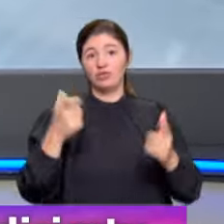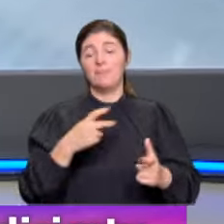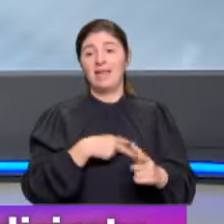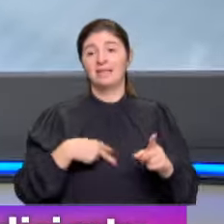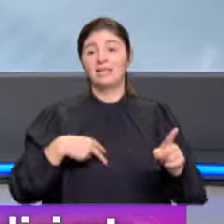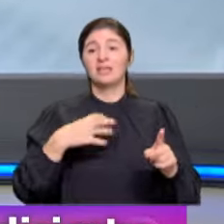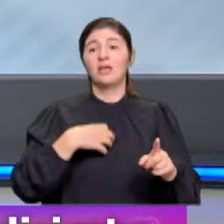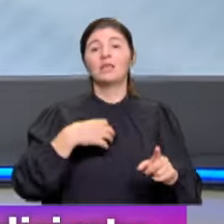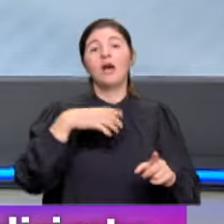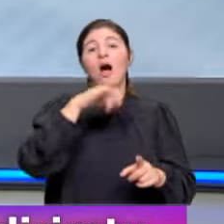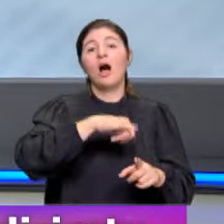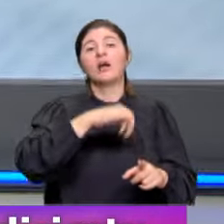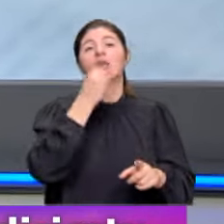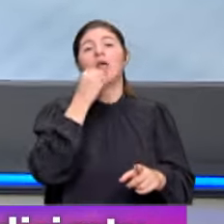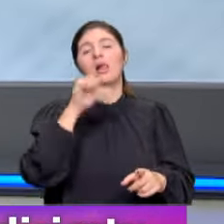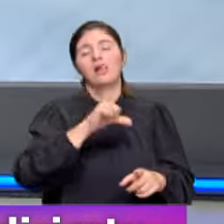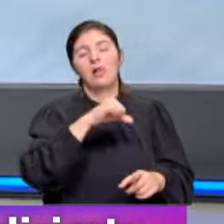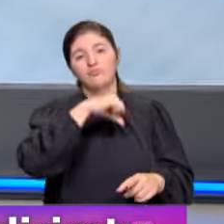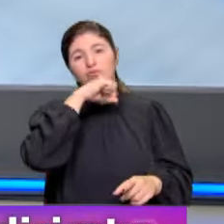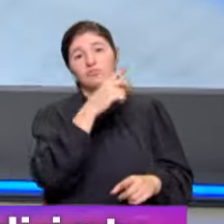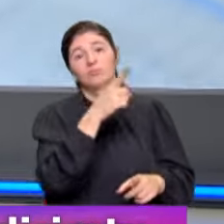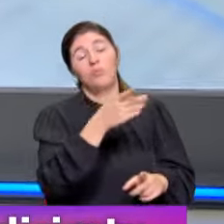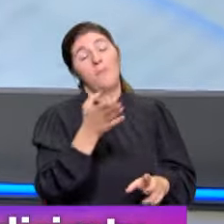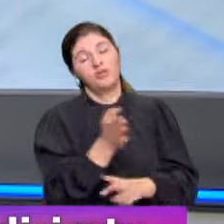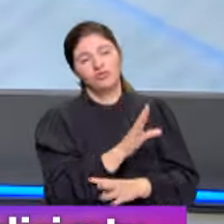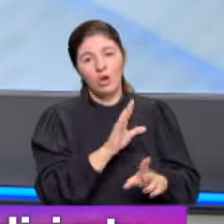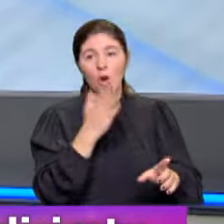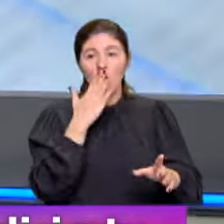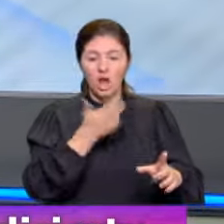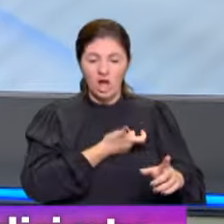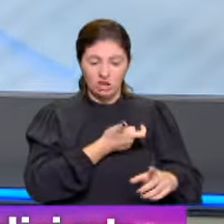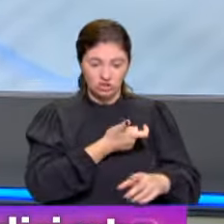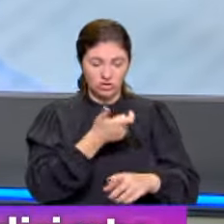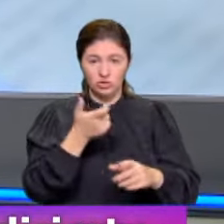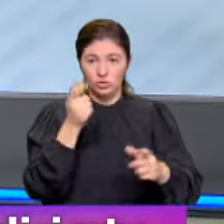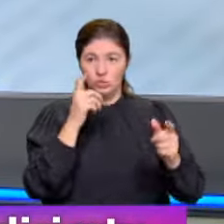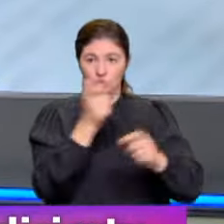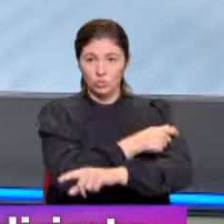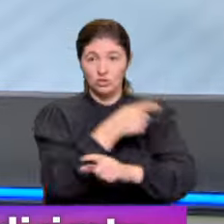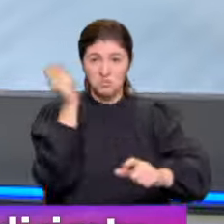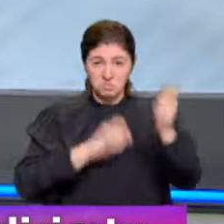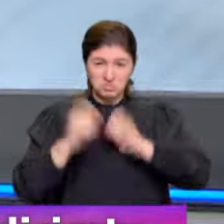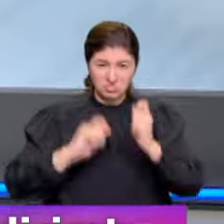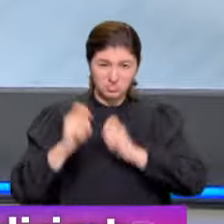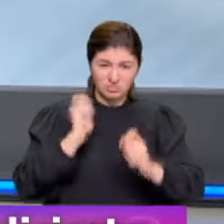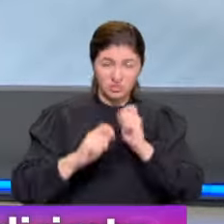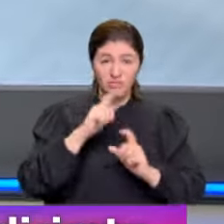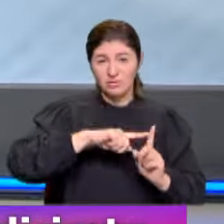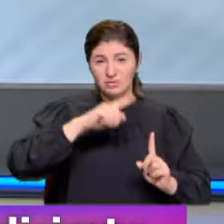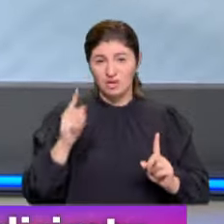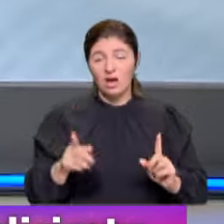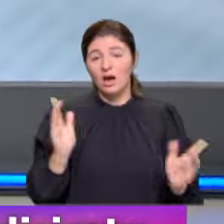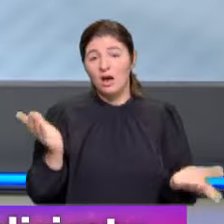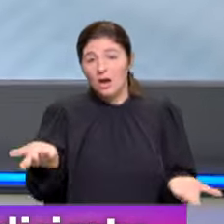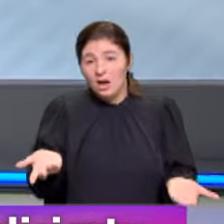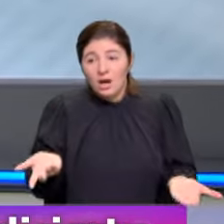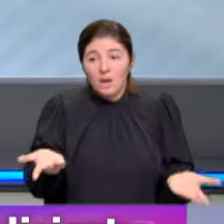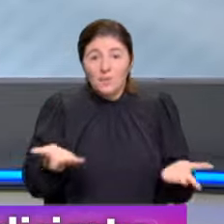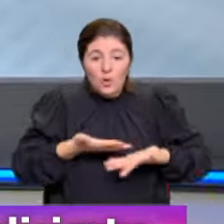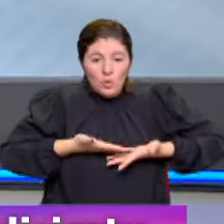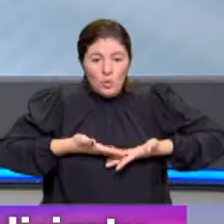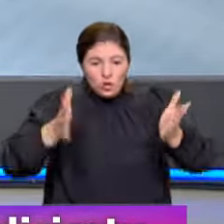Belediyesi'nin hakkını Yiyemeyiz bu konuda Çünkü Öğrenci Yurdu inşa edildi göreve başladıklarından bu yana ama